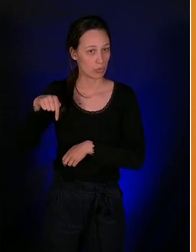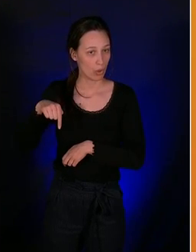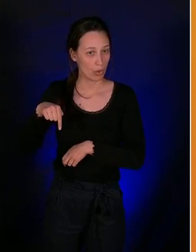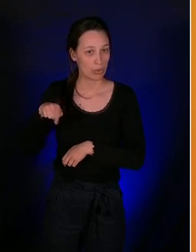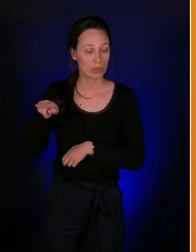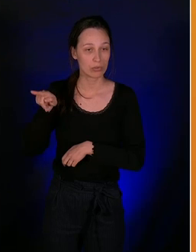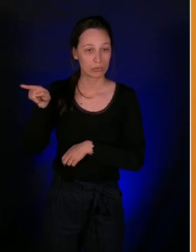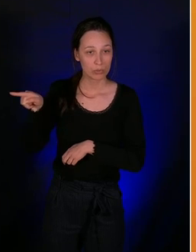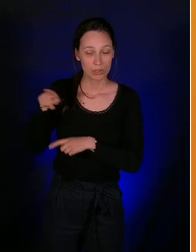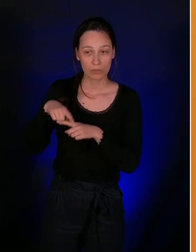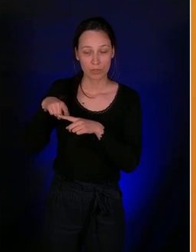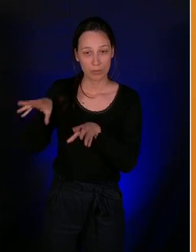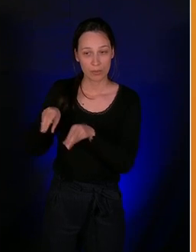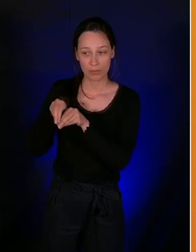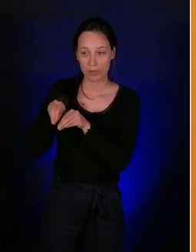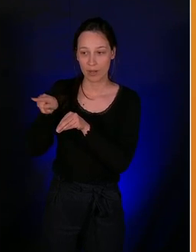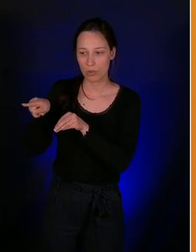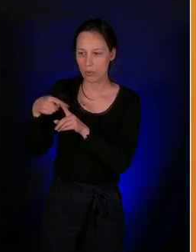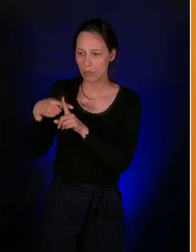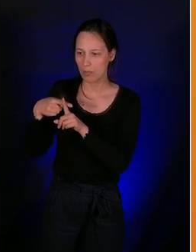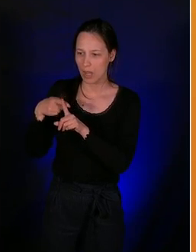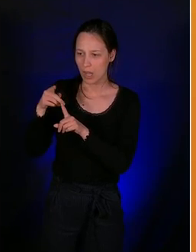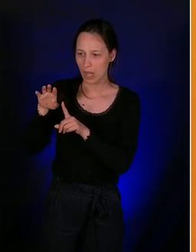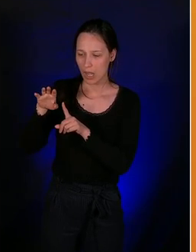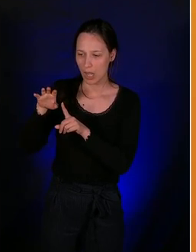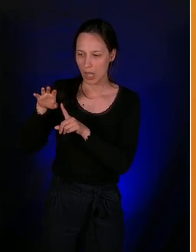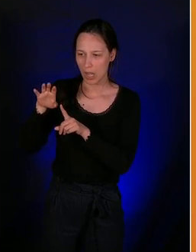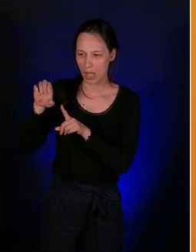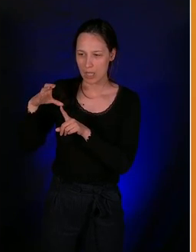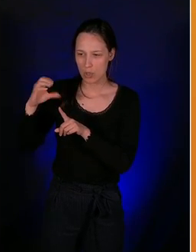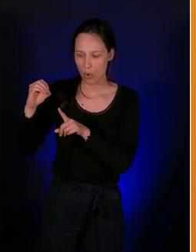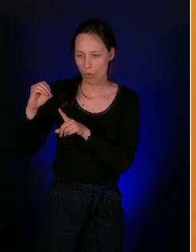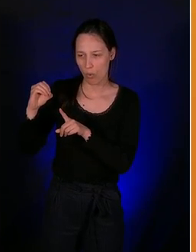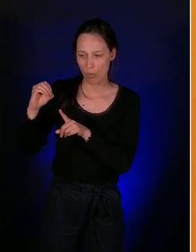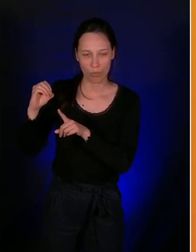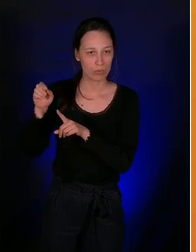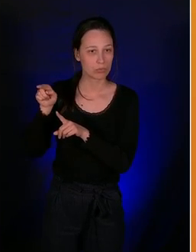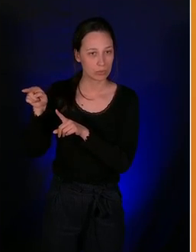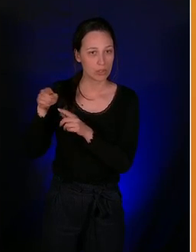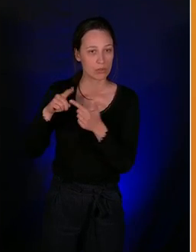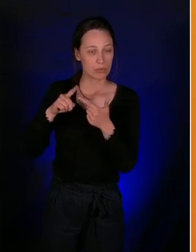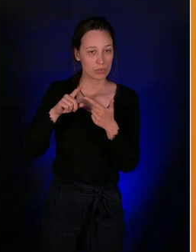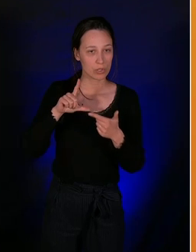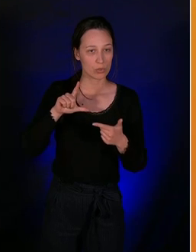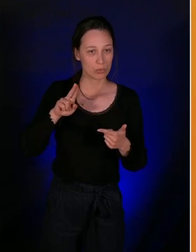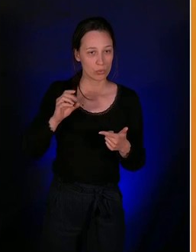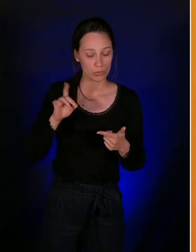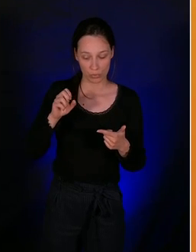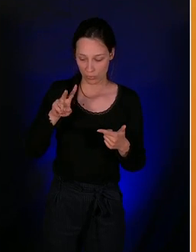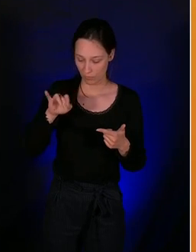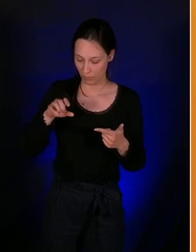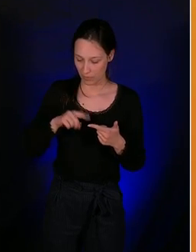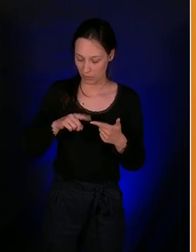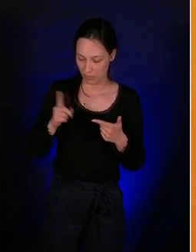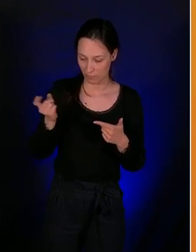baromètre éco que vous avez chaque année. Ludovic Rioux, qui est secrétaire général, enfin qui est du syndicat de la